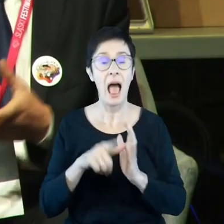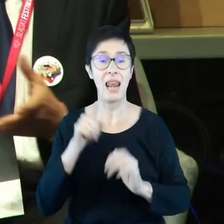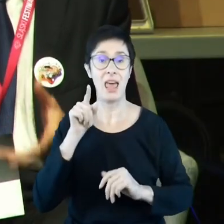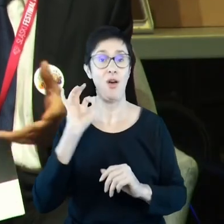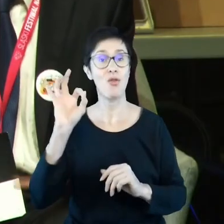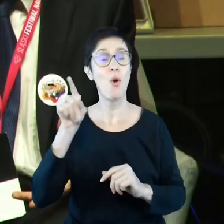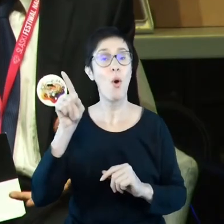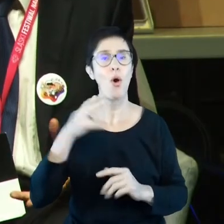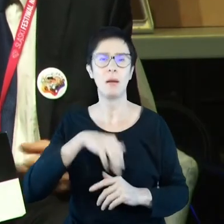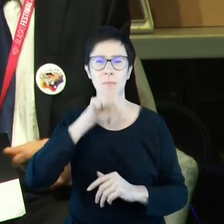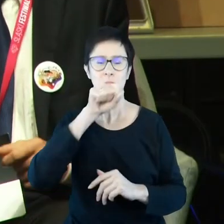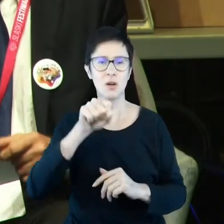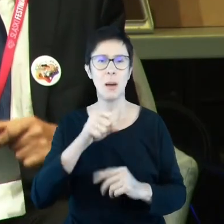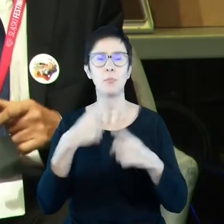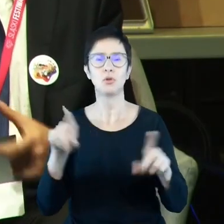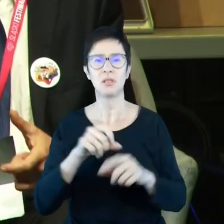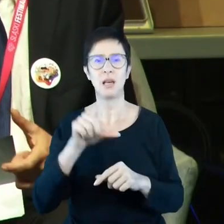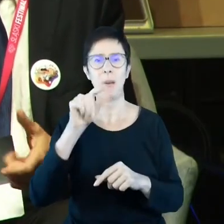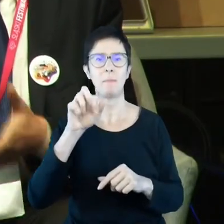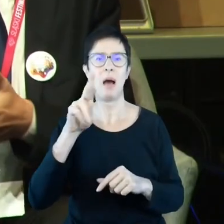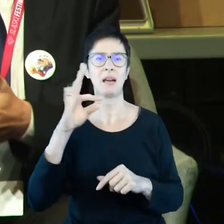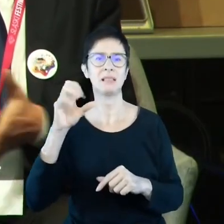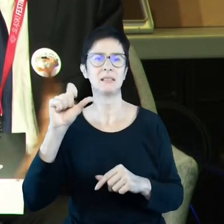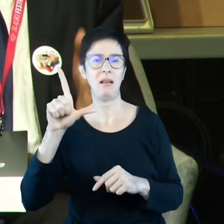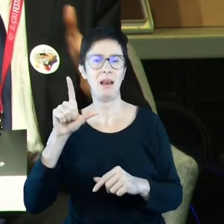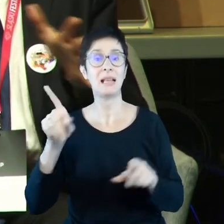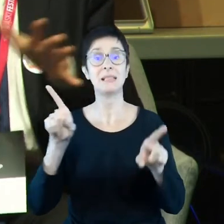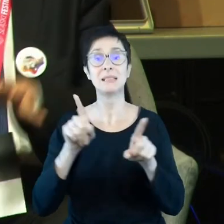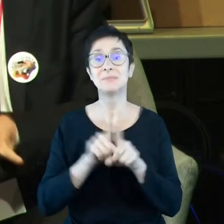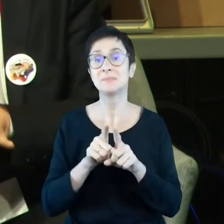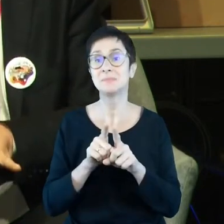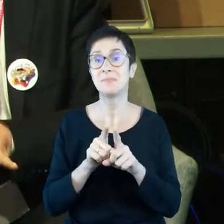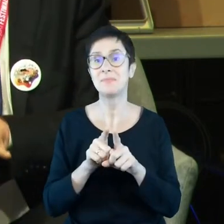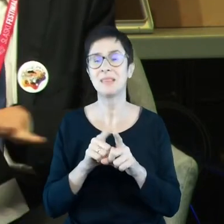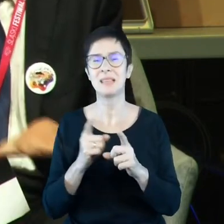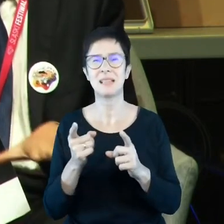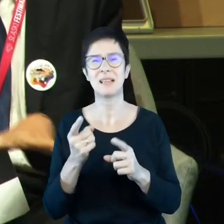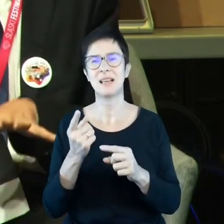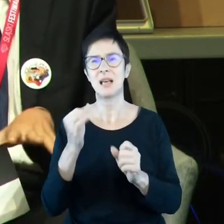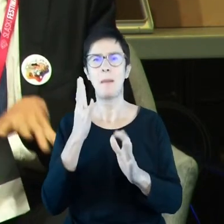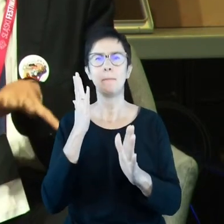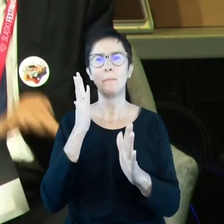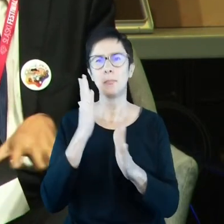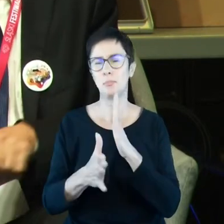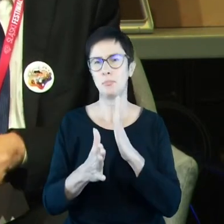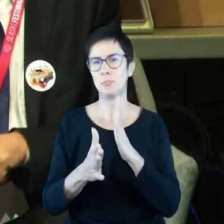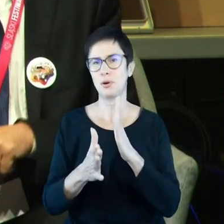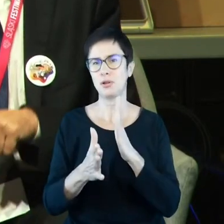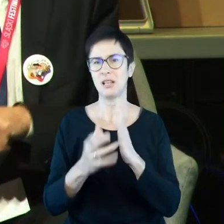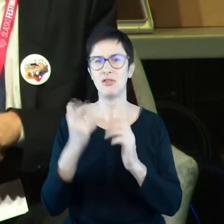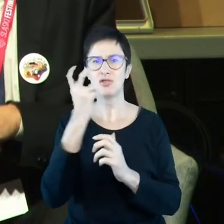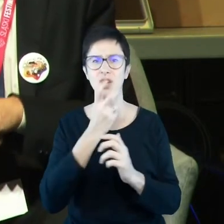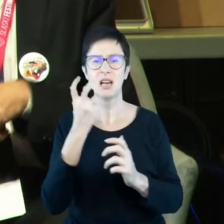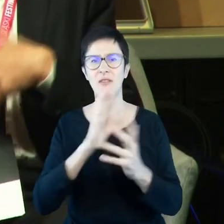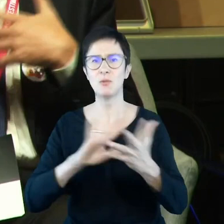muzyka Henry'ego Purcella i jednocześnie taka pozorna prostota i ciekawe kadencje rozwiązań